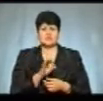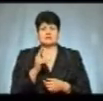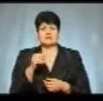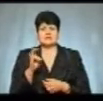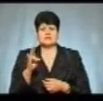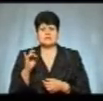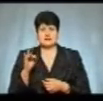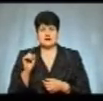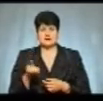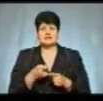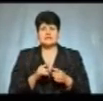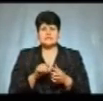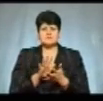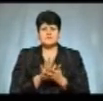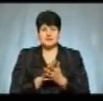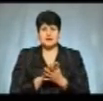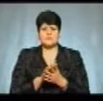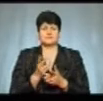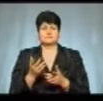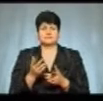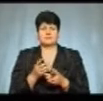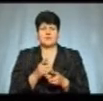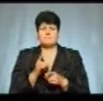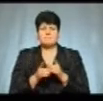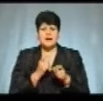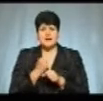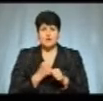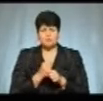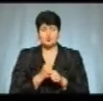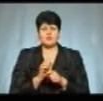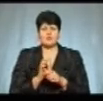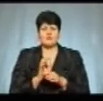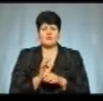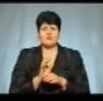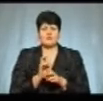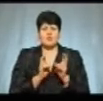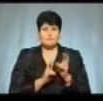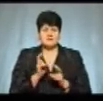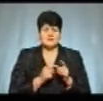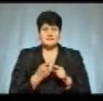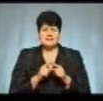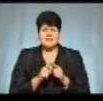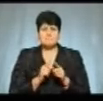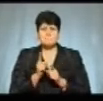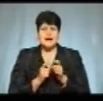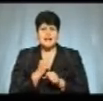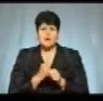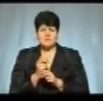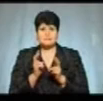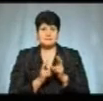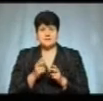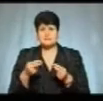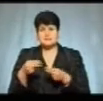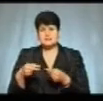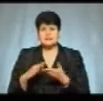Дністрян. Промисловості, м'ясопереробної. Скоріше за все, що це якісь переробні підприємства заключили